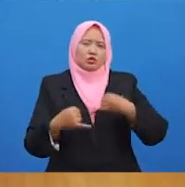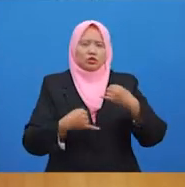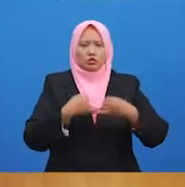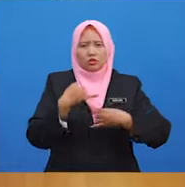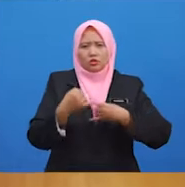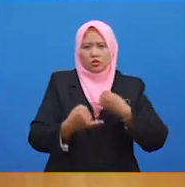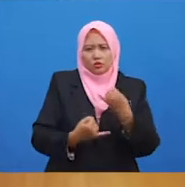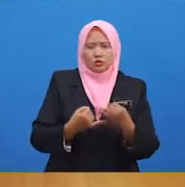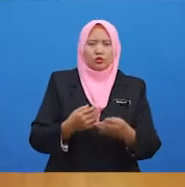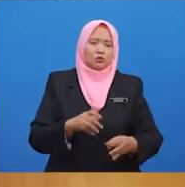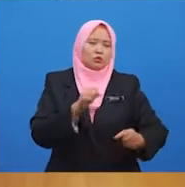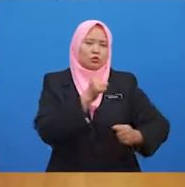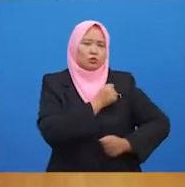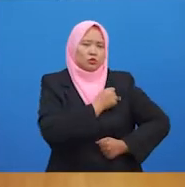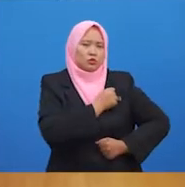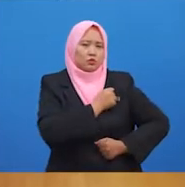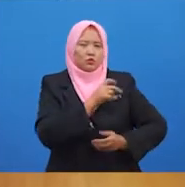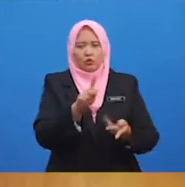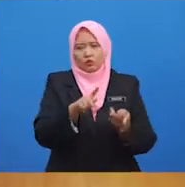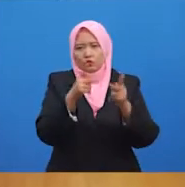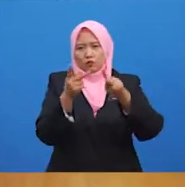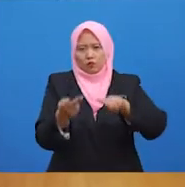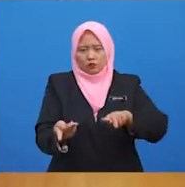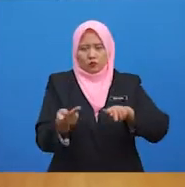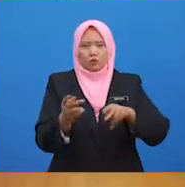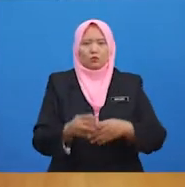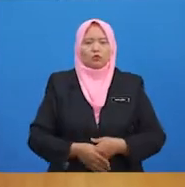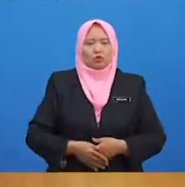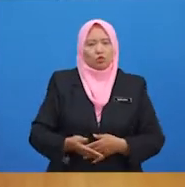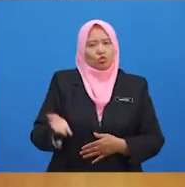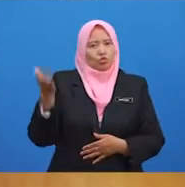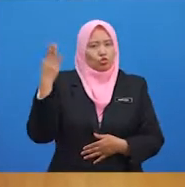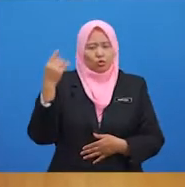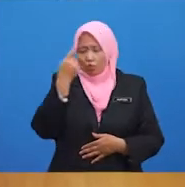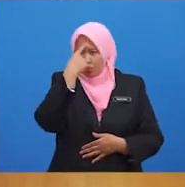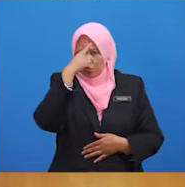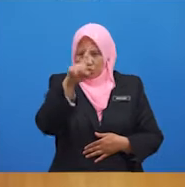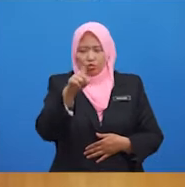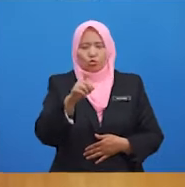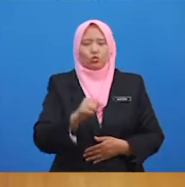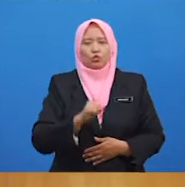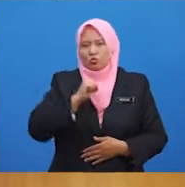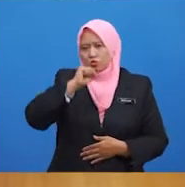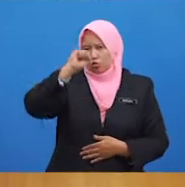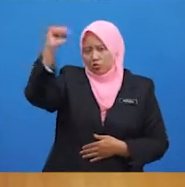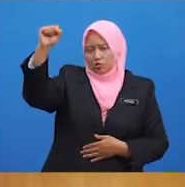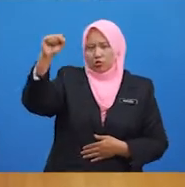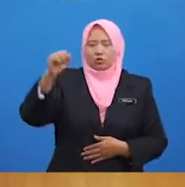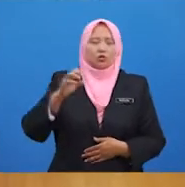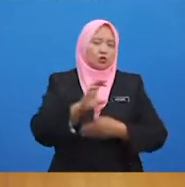telah berkorban jiwa dan raga suatu ketika dahulu semata-mata untuk memperjuangkan